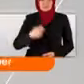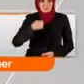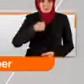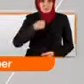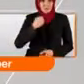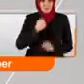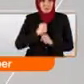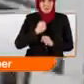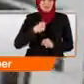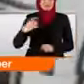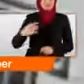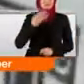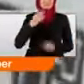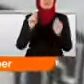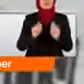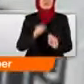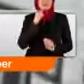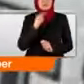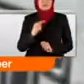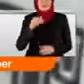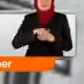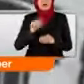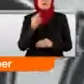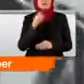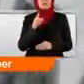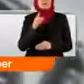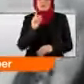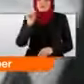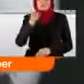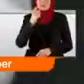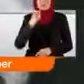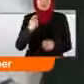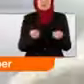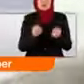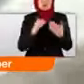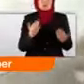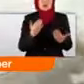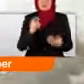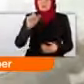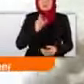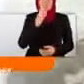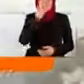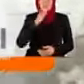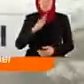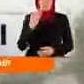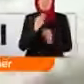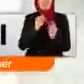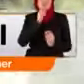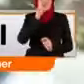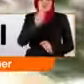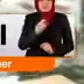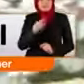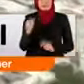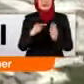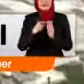başkanı ve bunu hazmedemedim Parti yönetimine ulaşmaya çalıştı ama kapılar yüzü şu anda Özgür Özel Engin Altan ki herhalde